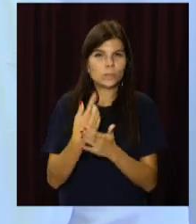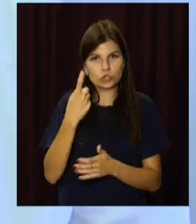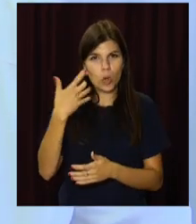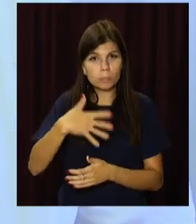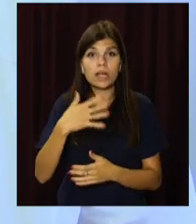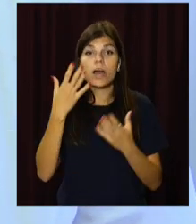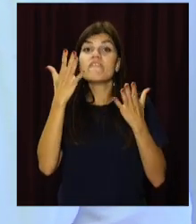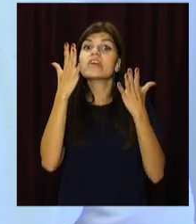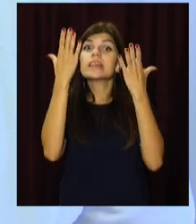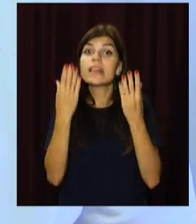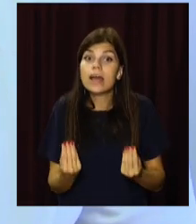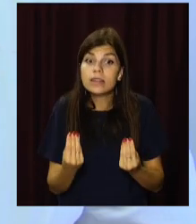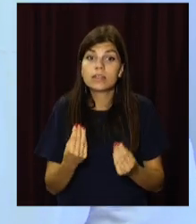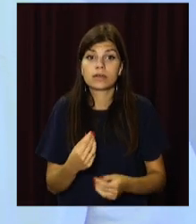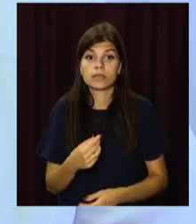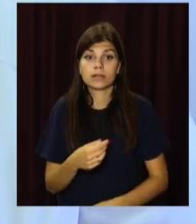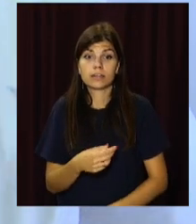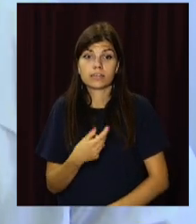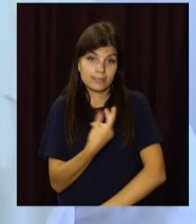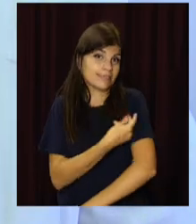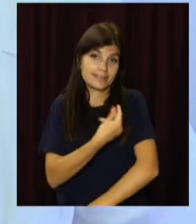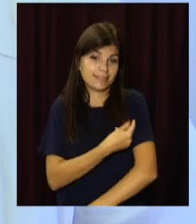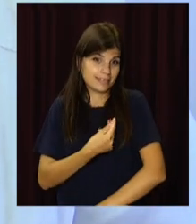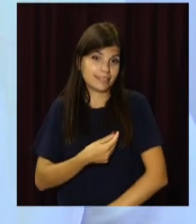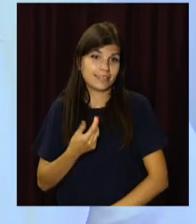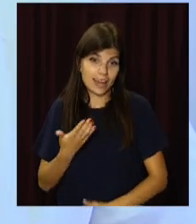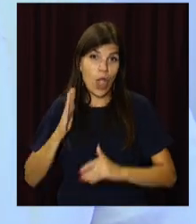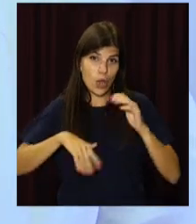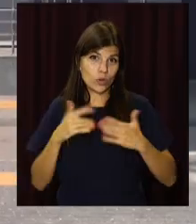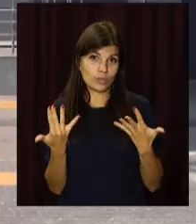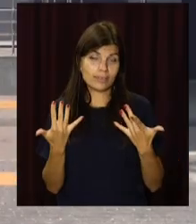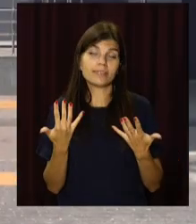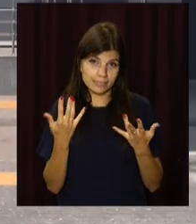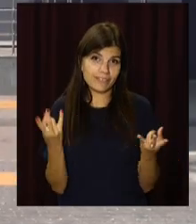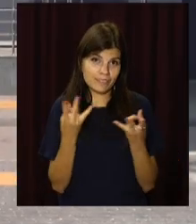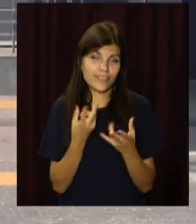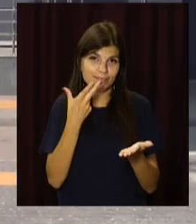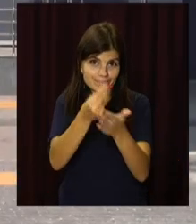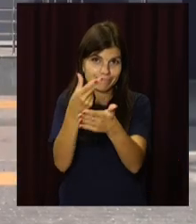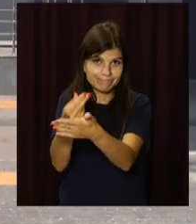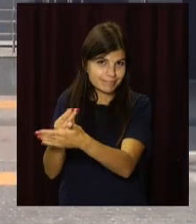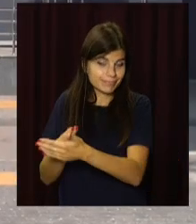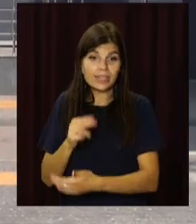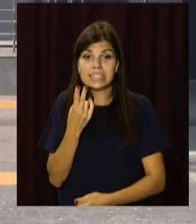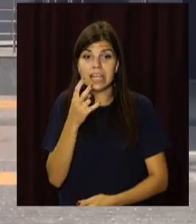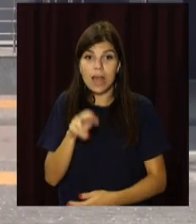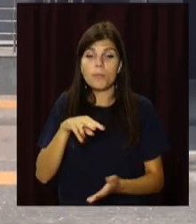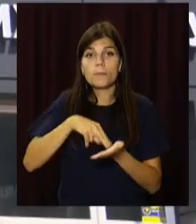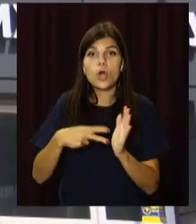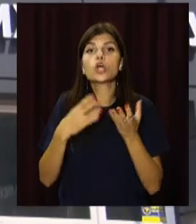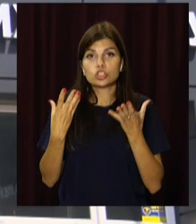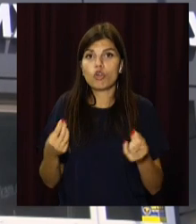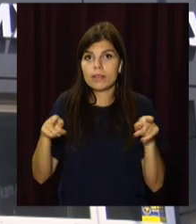чоловік в день. Ручки на місці працюють. У ЦНАПі за потреби планують проводити ще